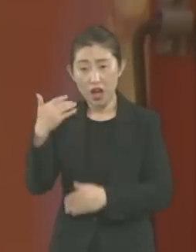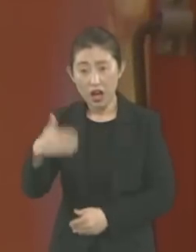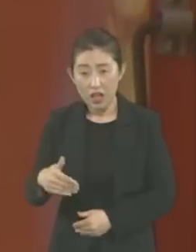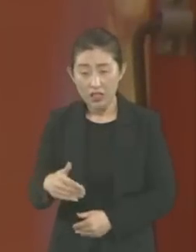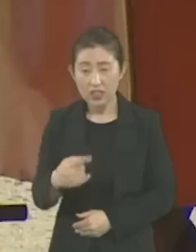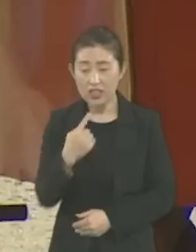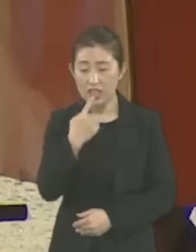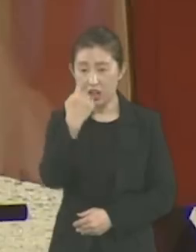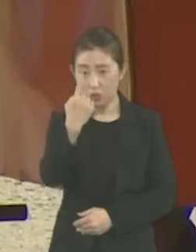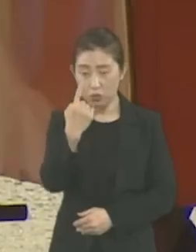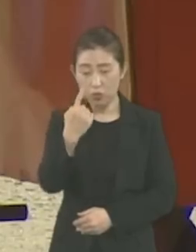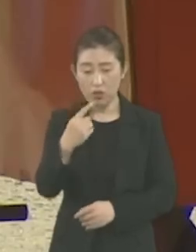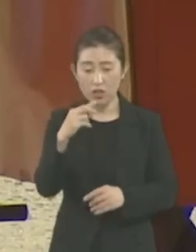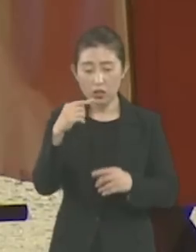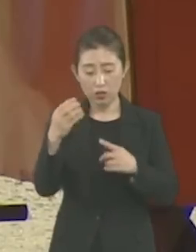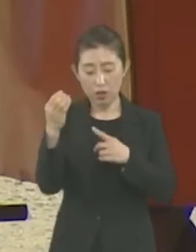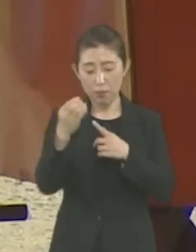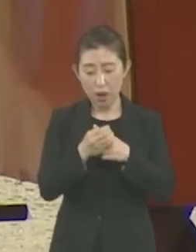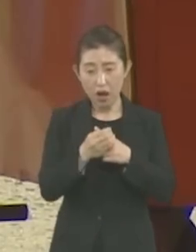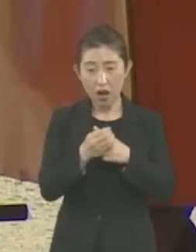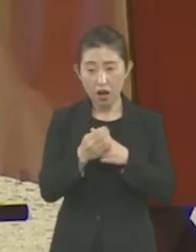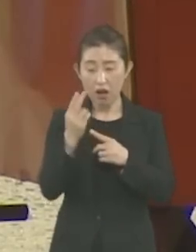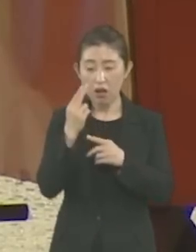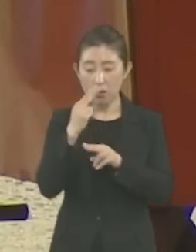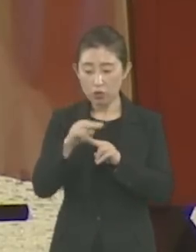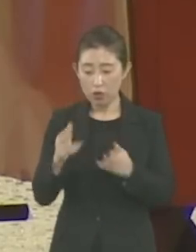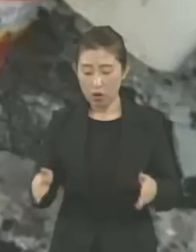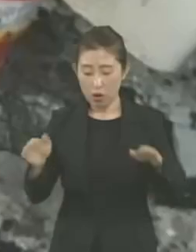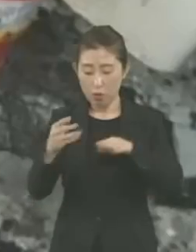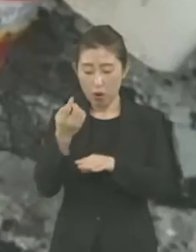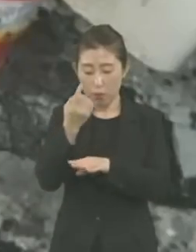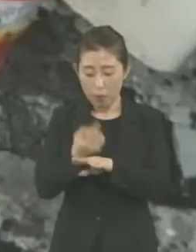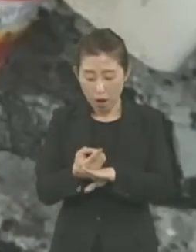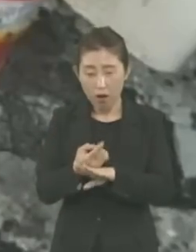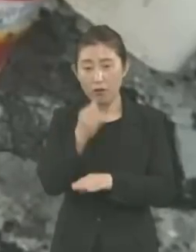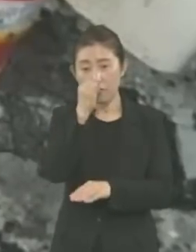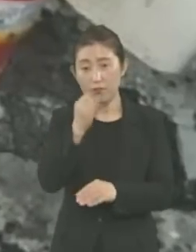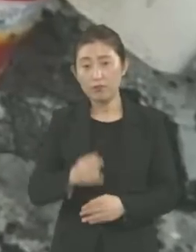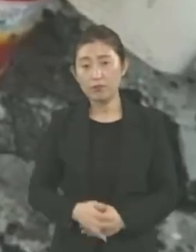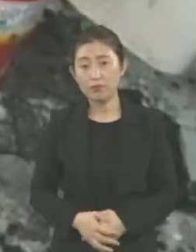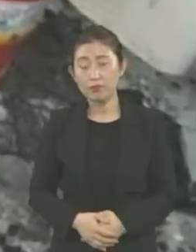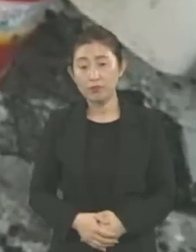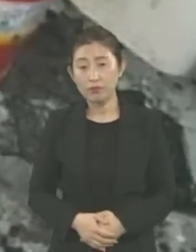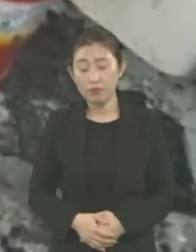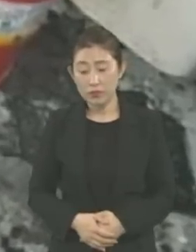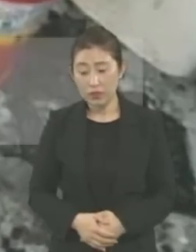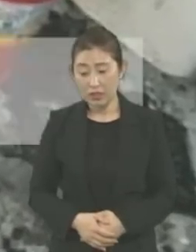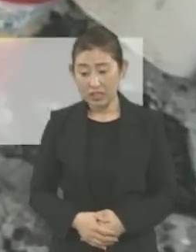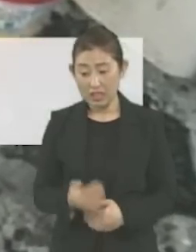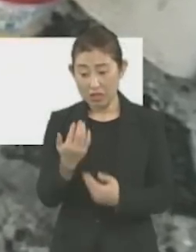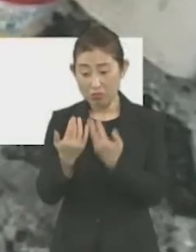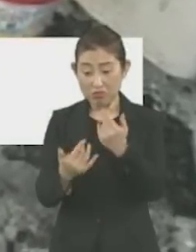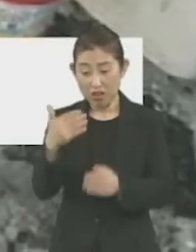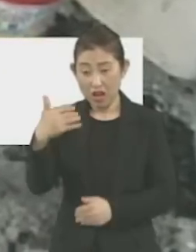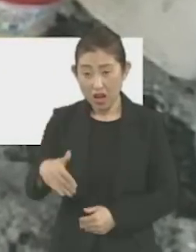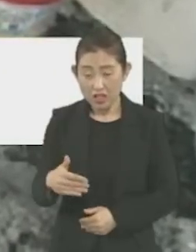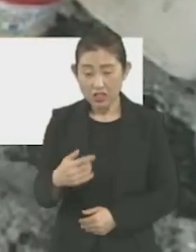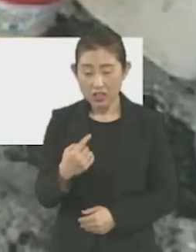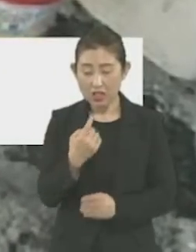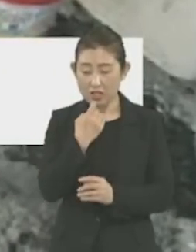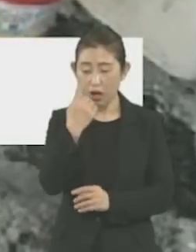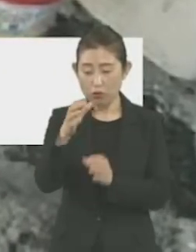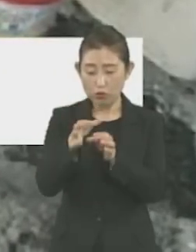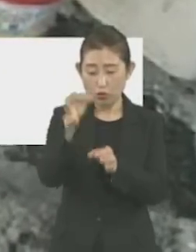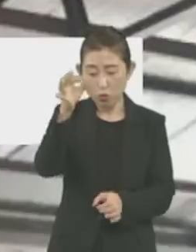양초가 젓가락에 꽂힌 채 등유가 담긴 플라스틱 통 위에 놓여있던 겁니다. 현장에서 미처 타지 않은 양초 등이